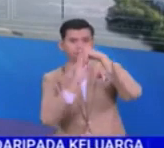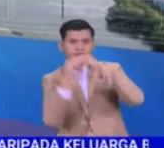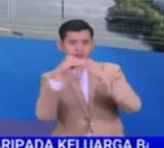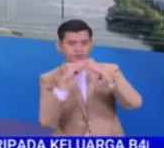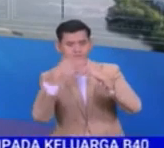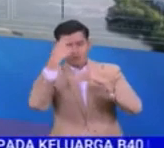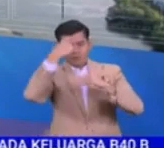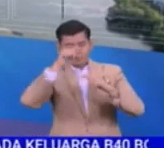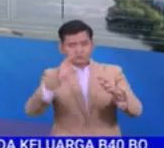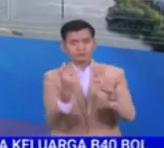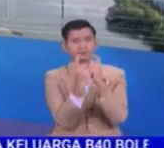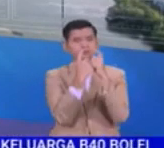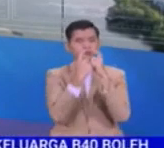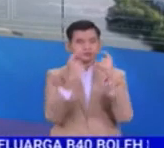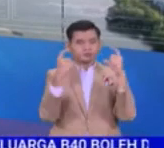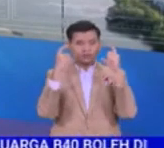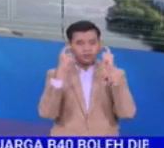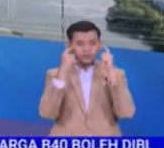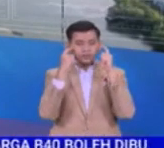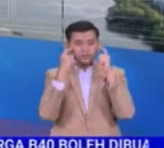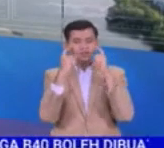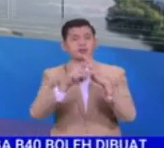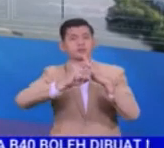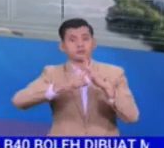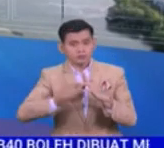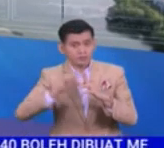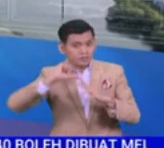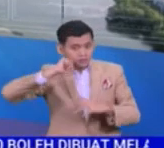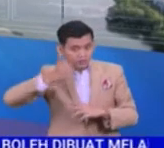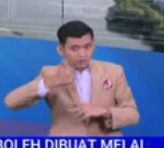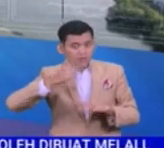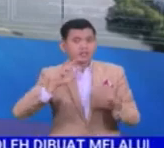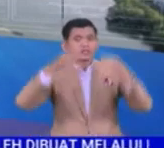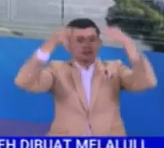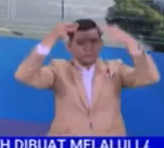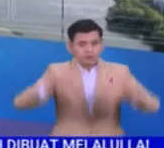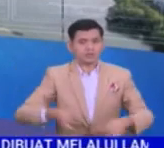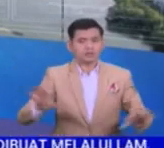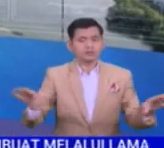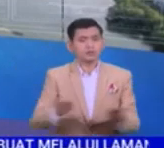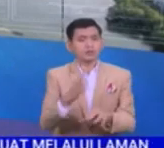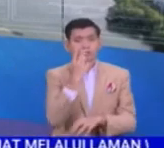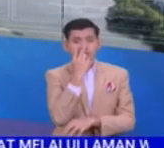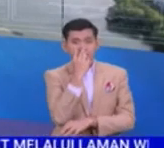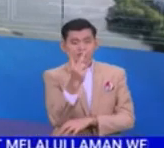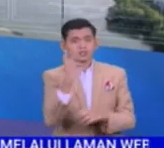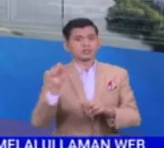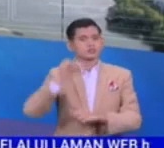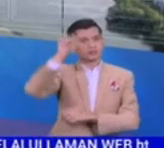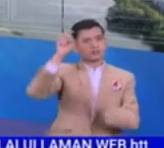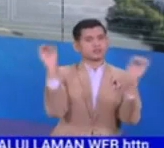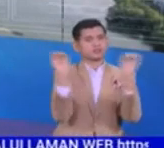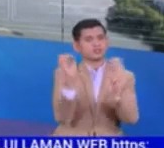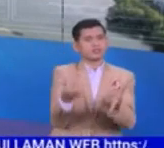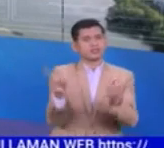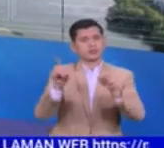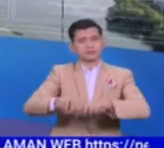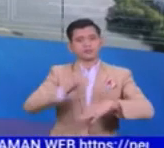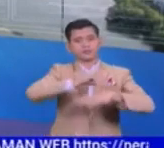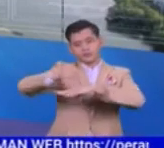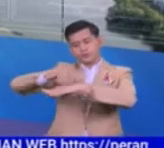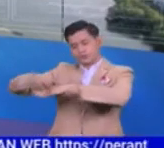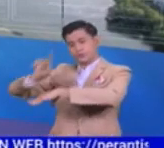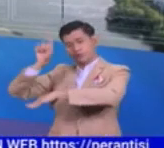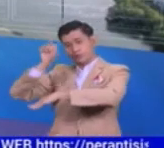kelonggaran terhadap pemakaian pelitup muka berkuat kuasa esok. Keputusan itu dibuat bagi memastikan Sabah tidak lagi mengalami kes